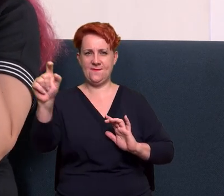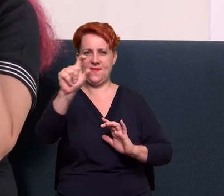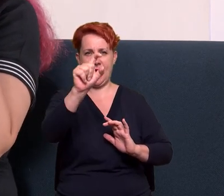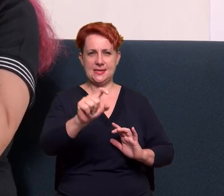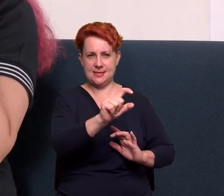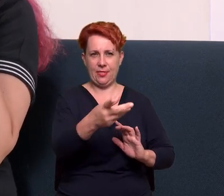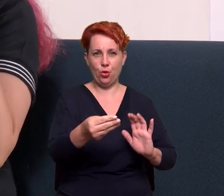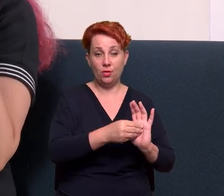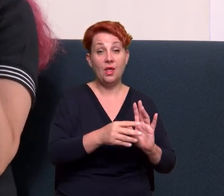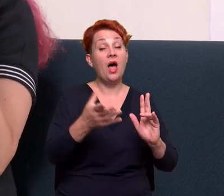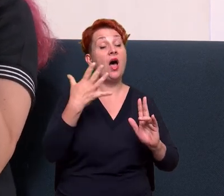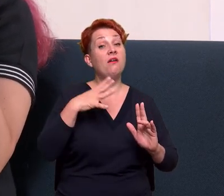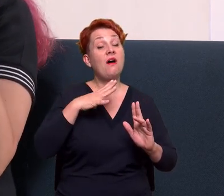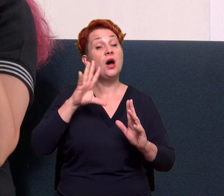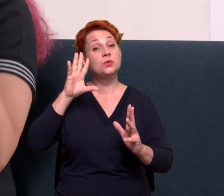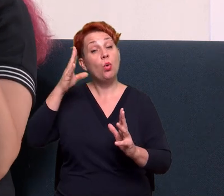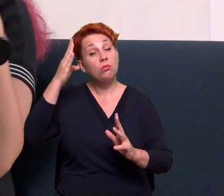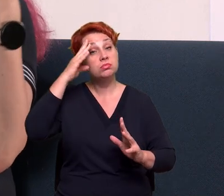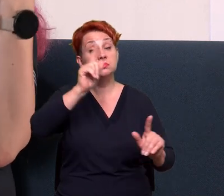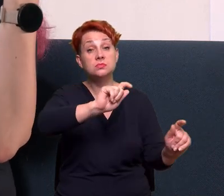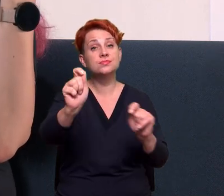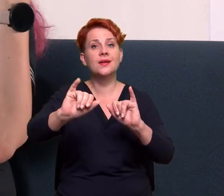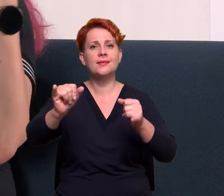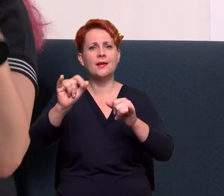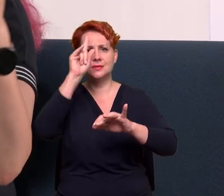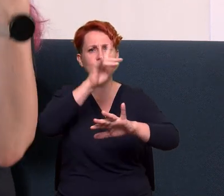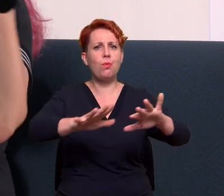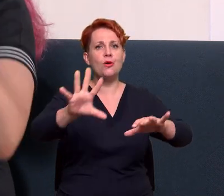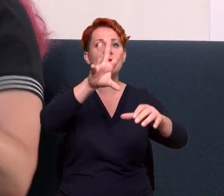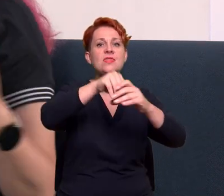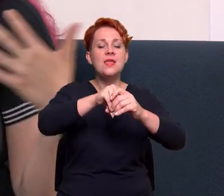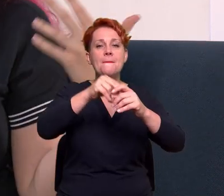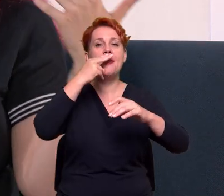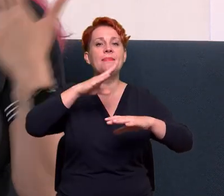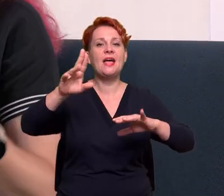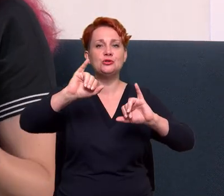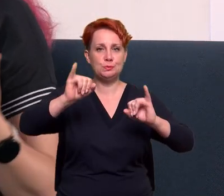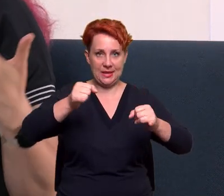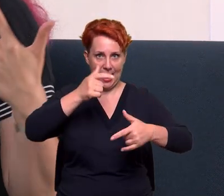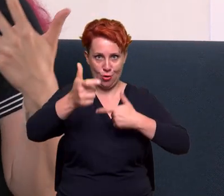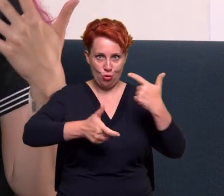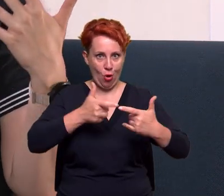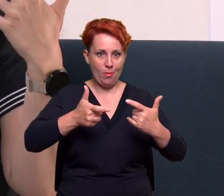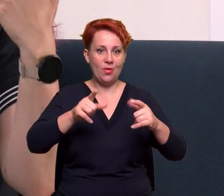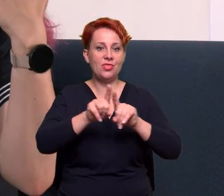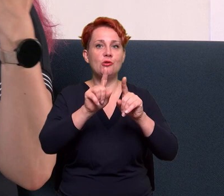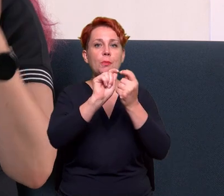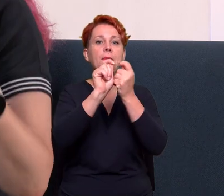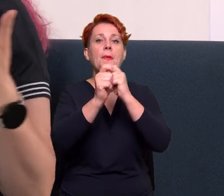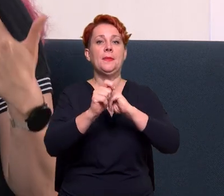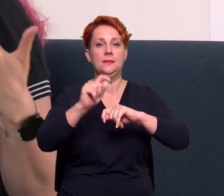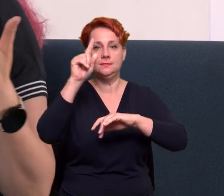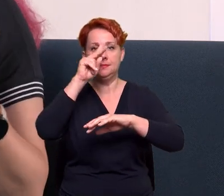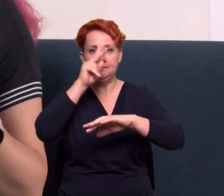działał nazizm w przestrzeni publicznej i w jaki sposób naziści modyfikowali niemiecki krajobraz kulturowy. To